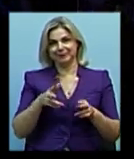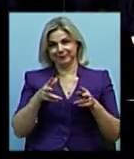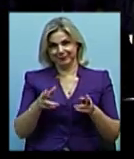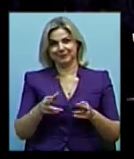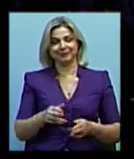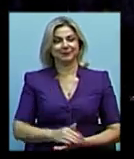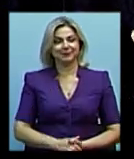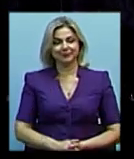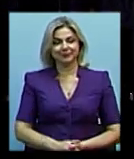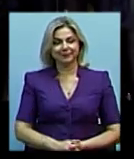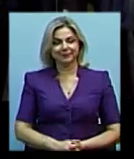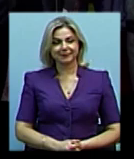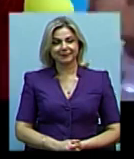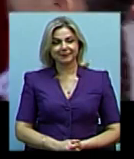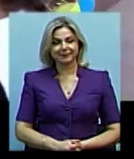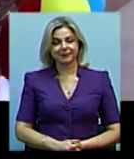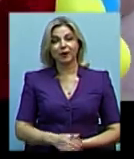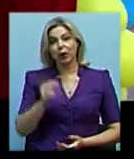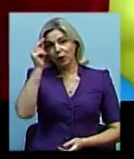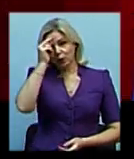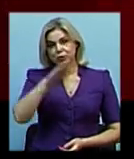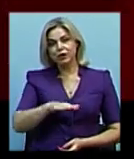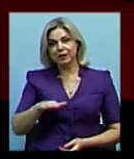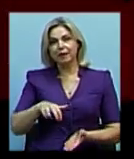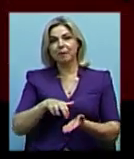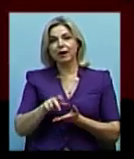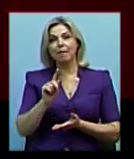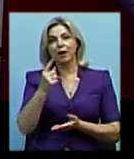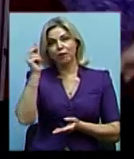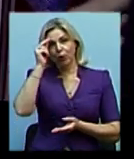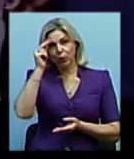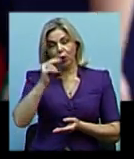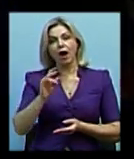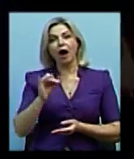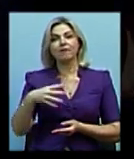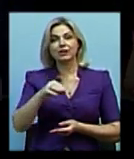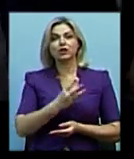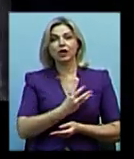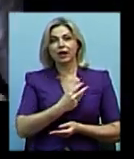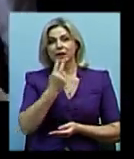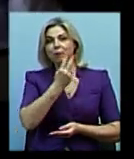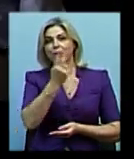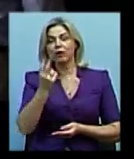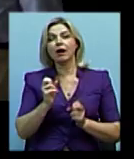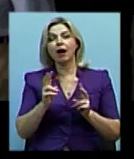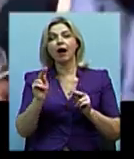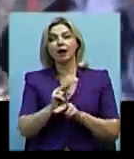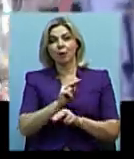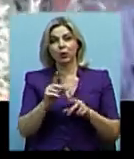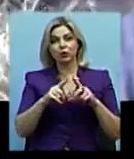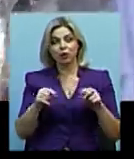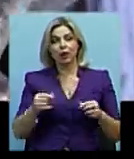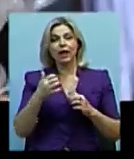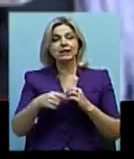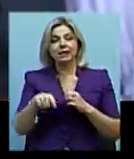Опа! Ура. Учні заходять на перший урок, а всі бажаючі дивляться, як відремонтували школу. Серед першачків